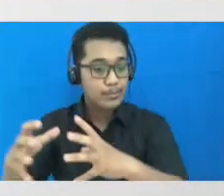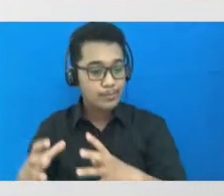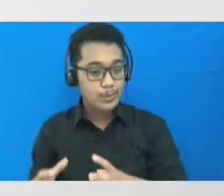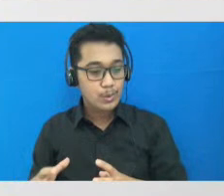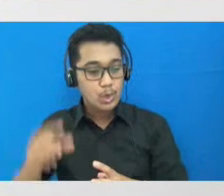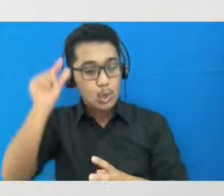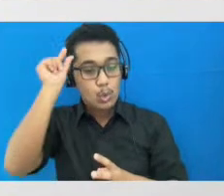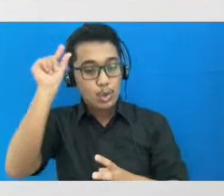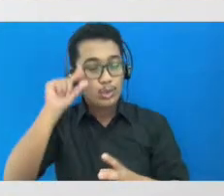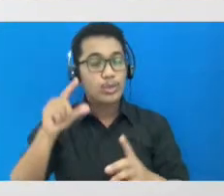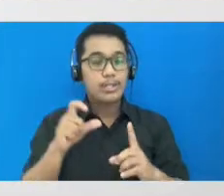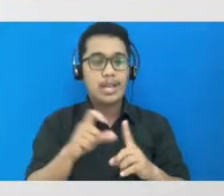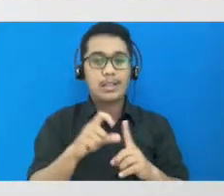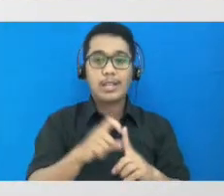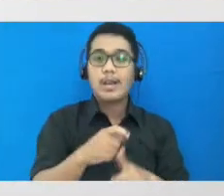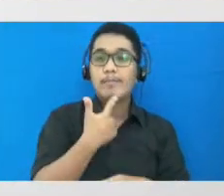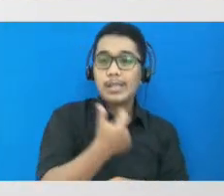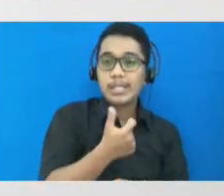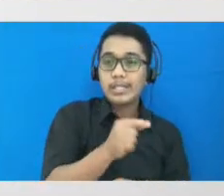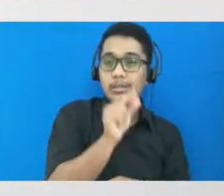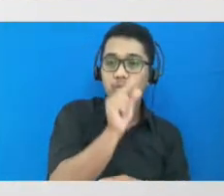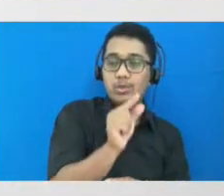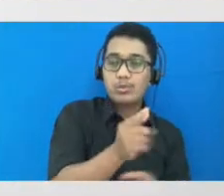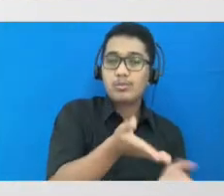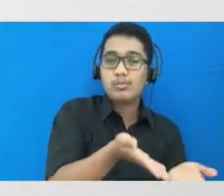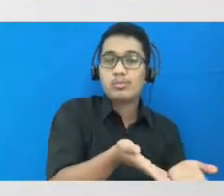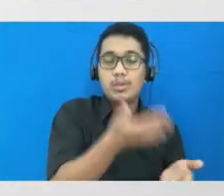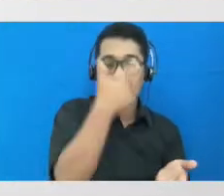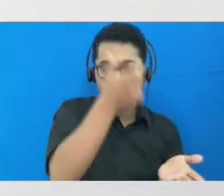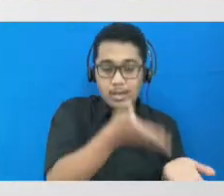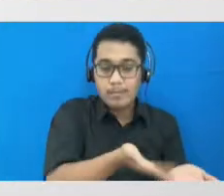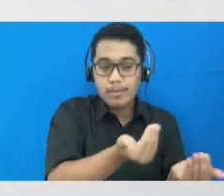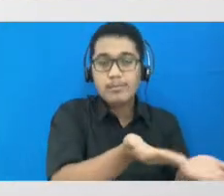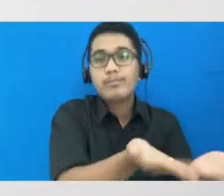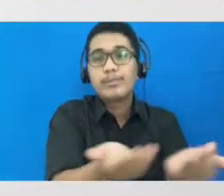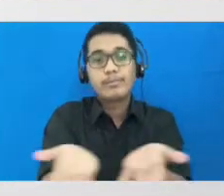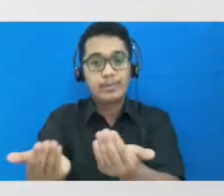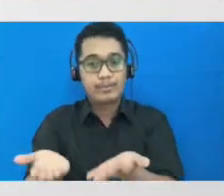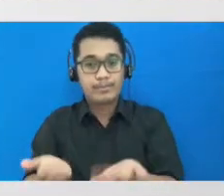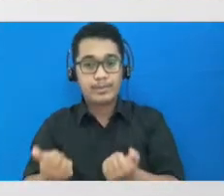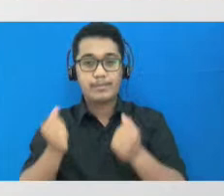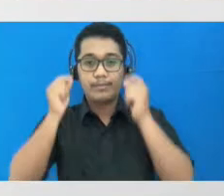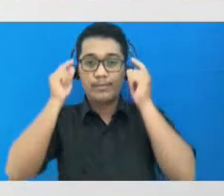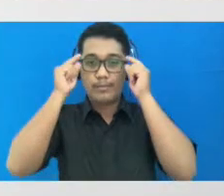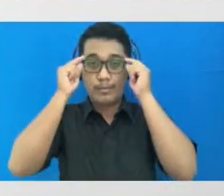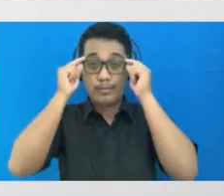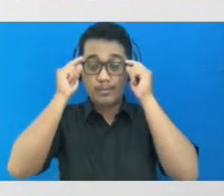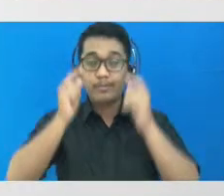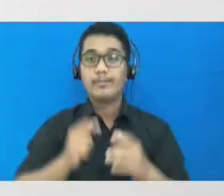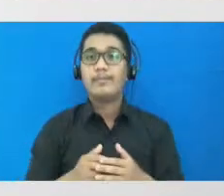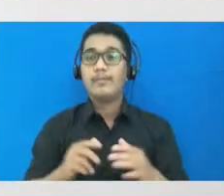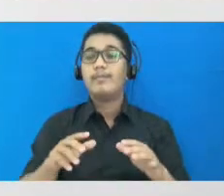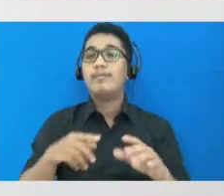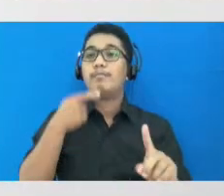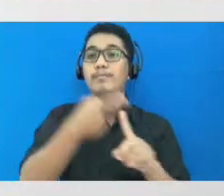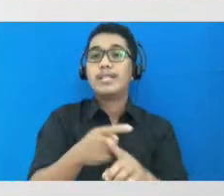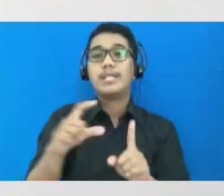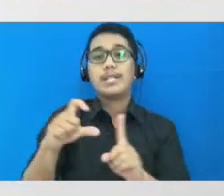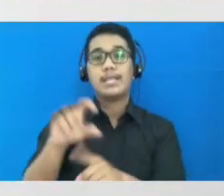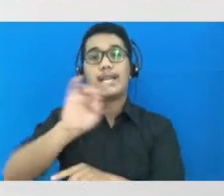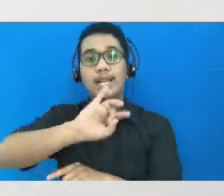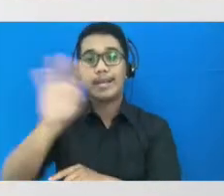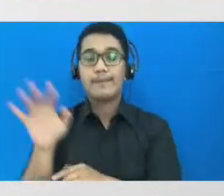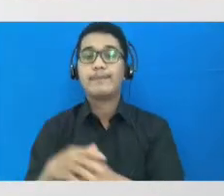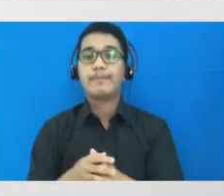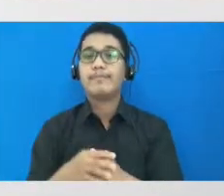yang fundamental di dalam membangun trust untuk pemrosesan data pribadi dan juga data lainnya. Di dalam